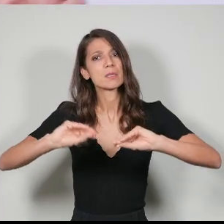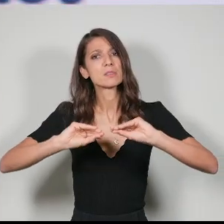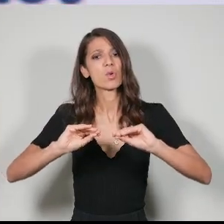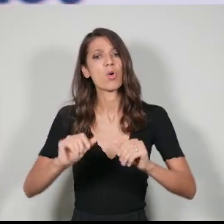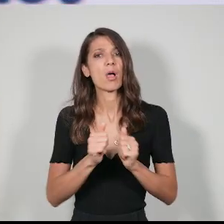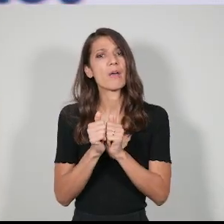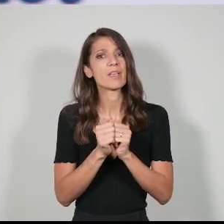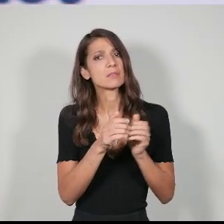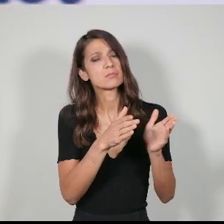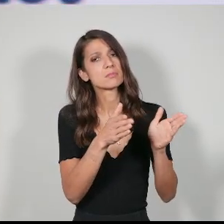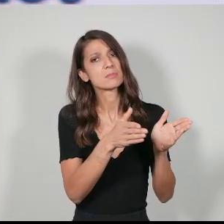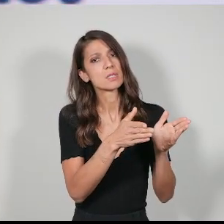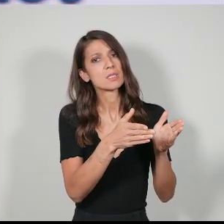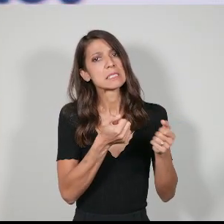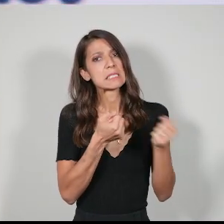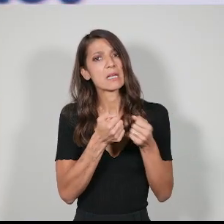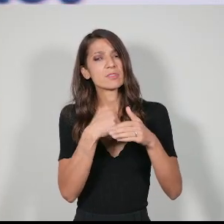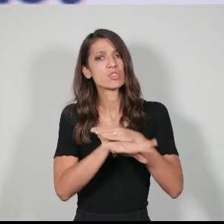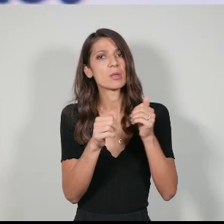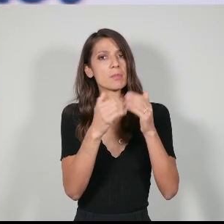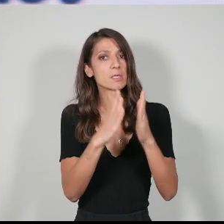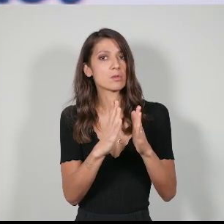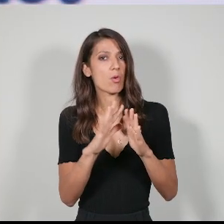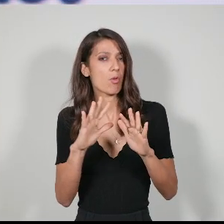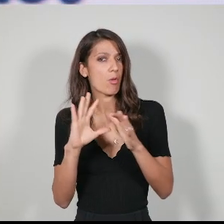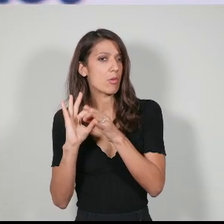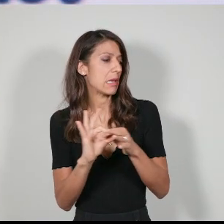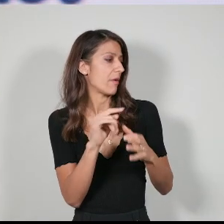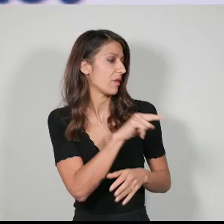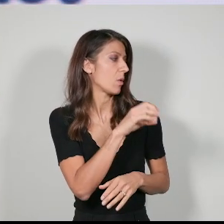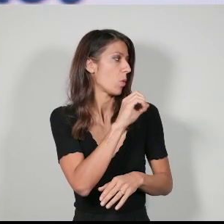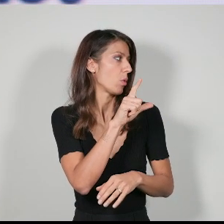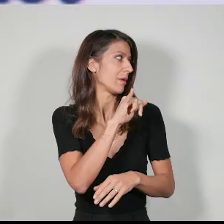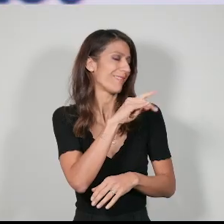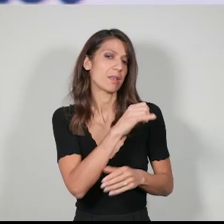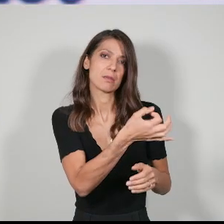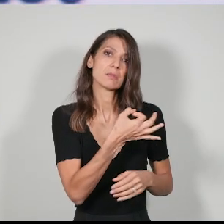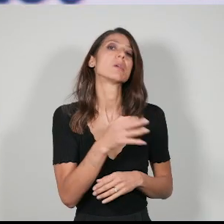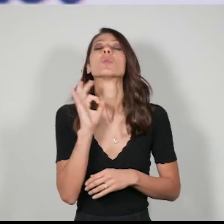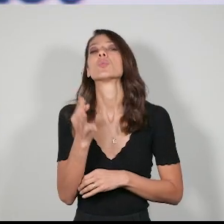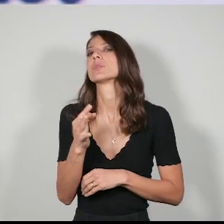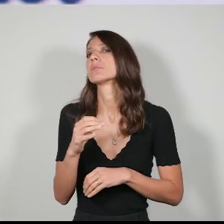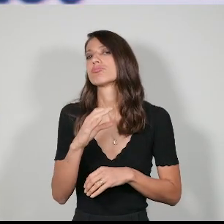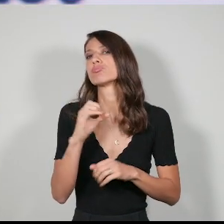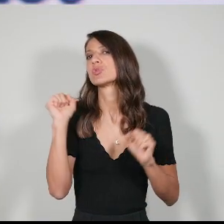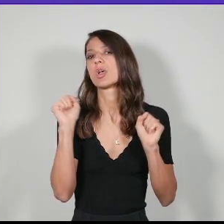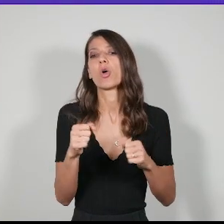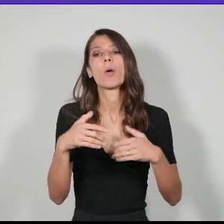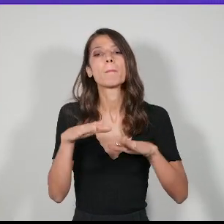les services à domicile rejoint tout ce que nous dit Olivier aussi? Alors, déjà, je suis tout à fait d'accord. Après, je vais vraiment parler